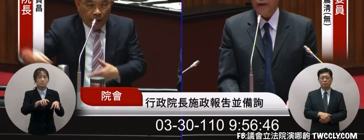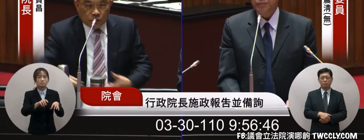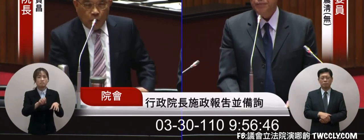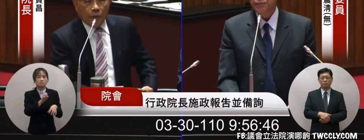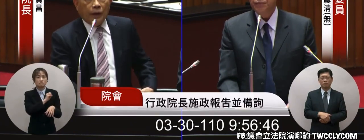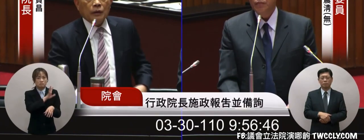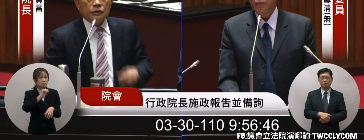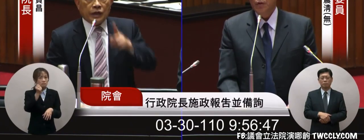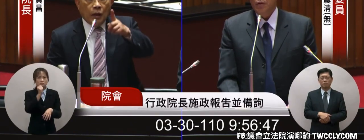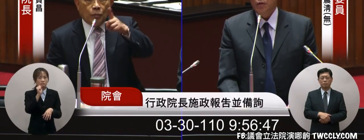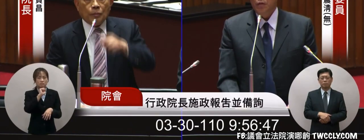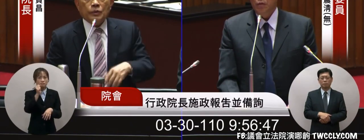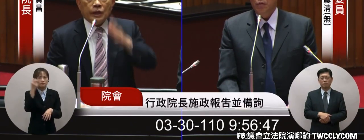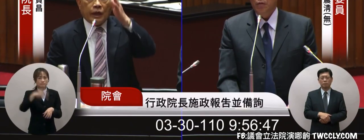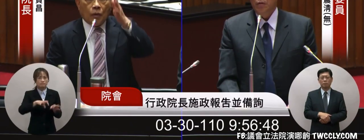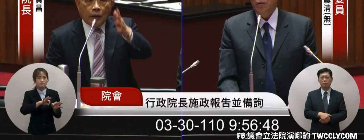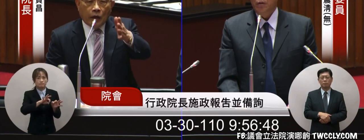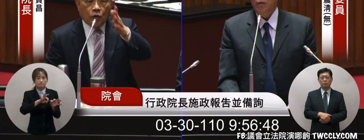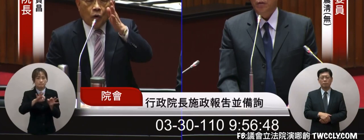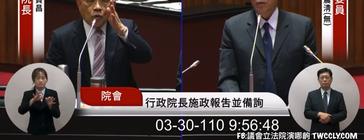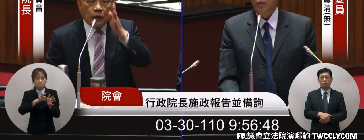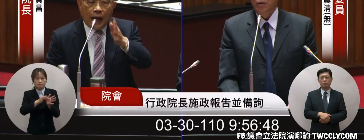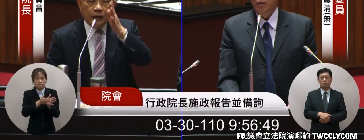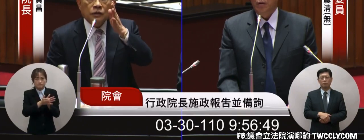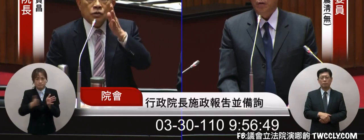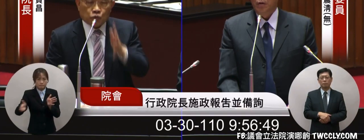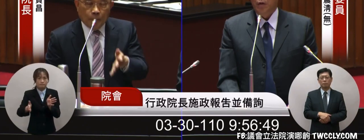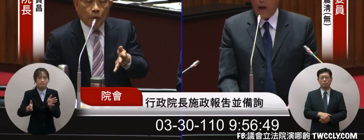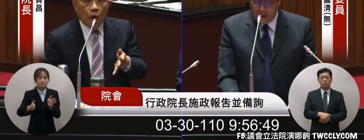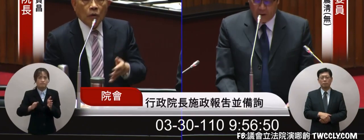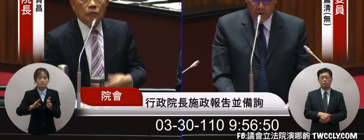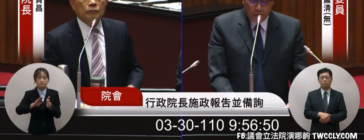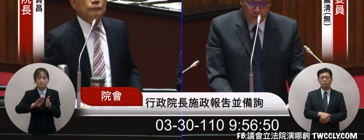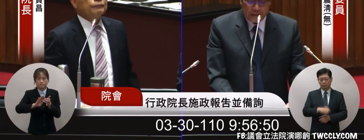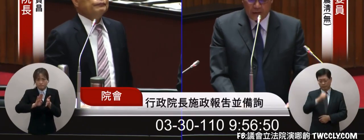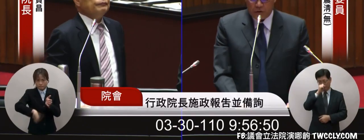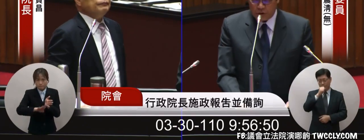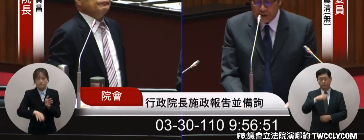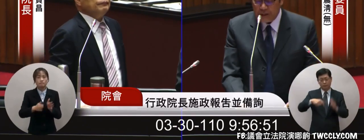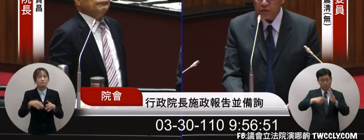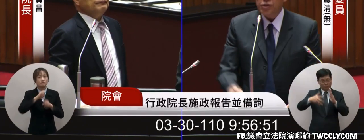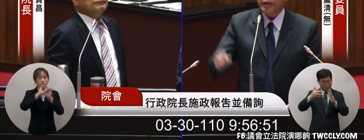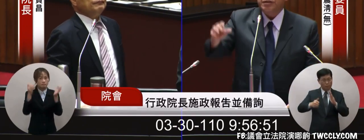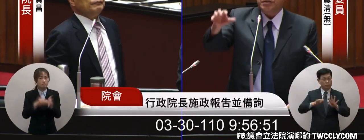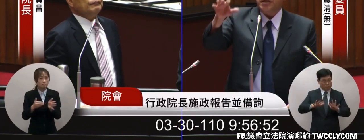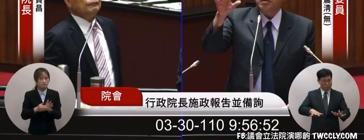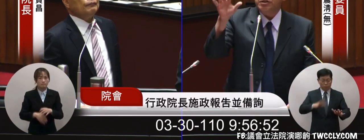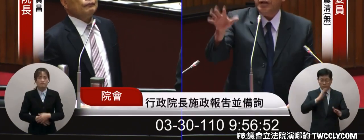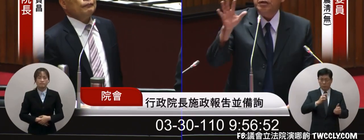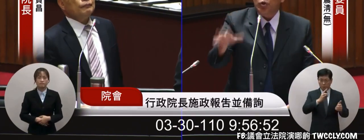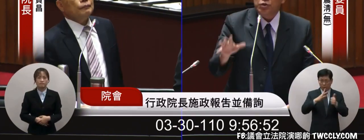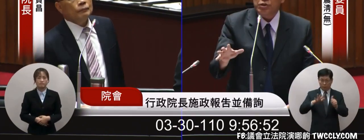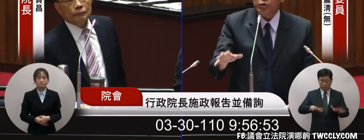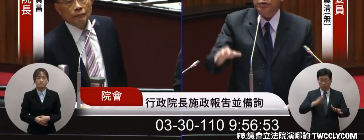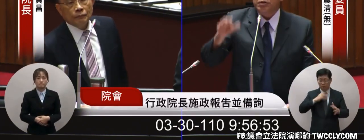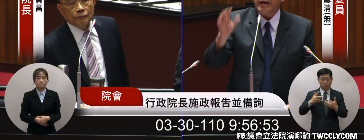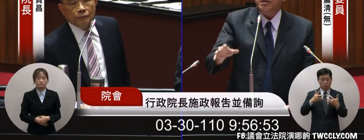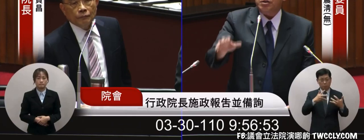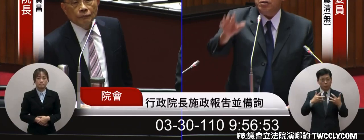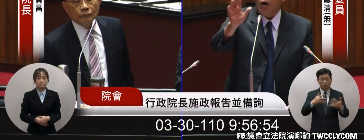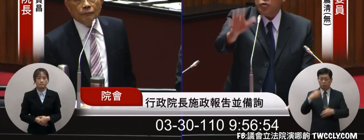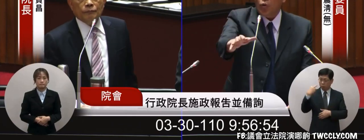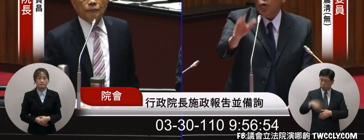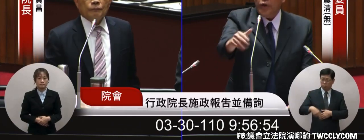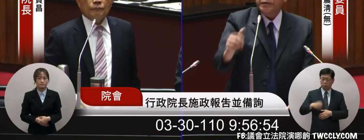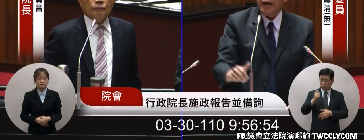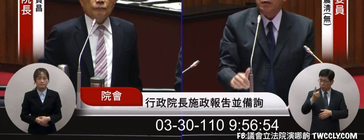要傳下去這個我已經公開宣布好院長今天是藉著這個今天的總質詢再